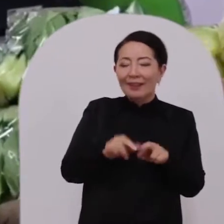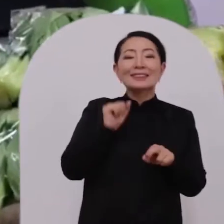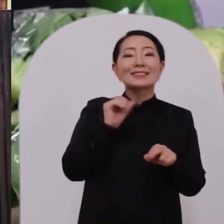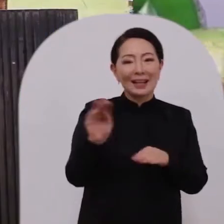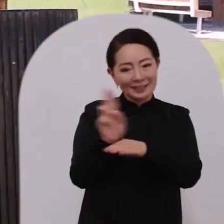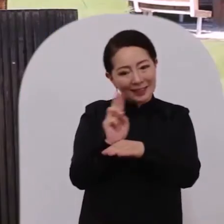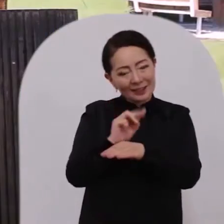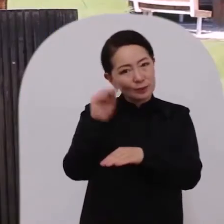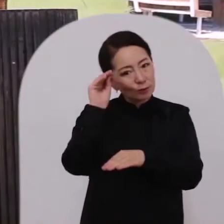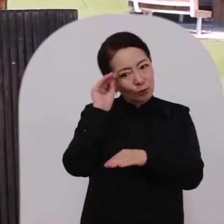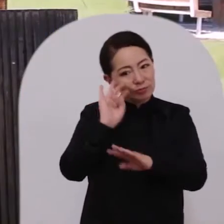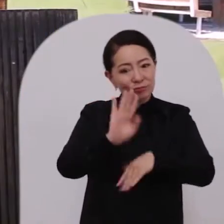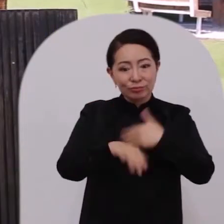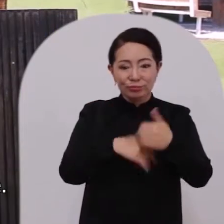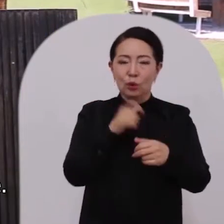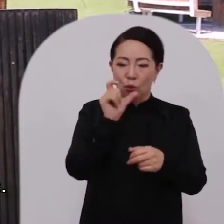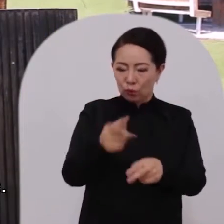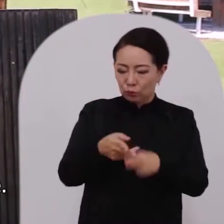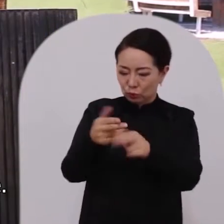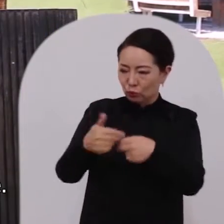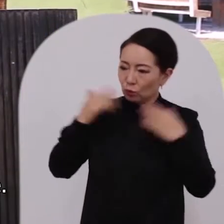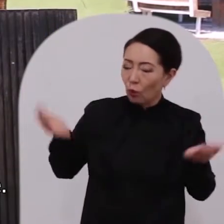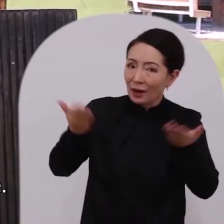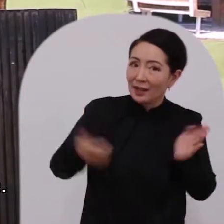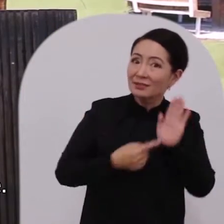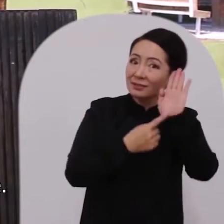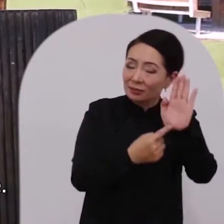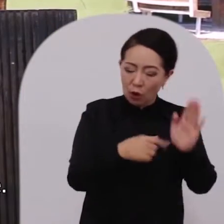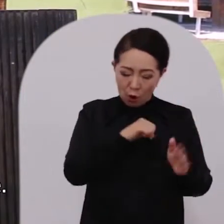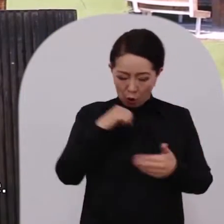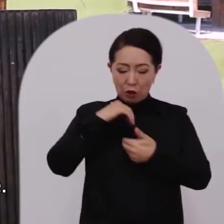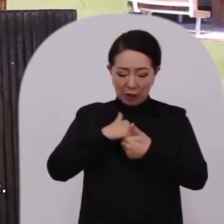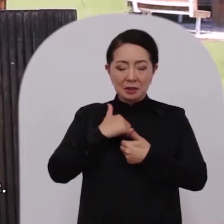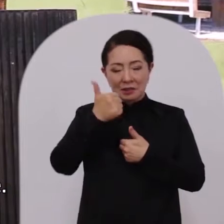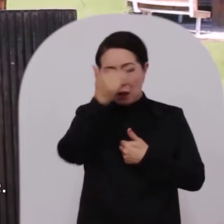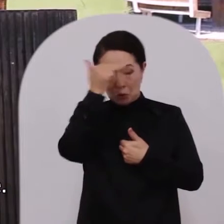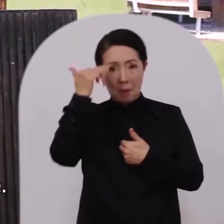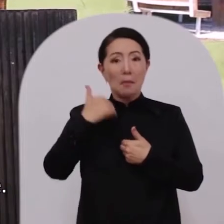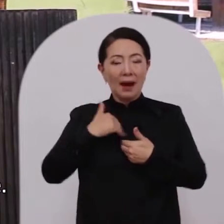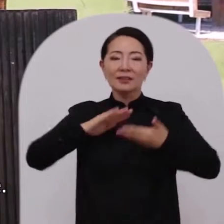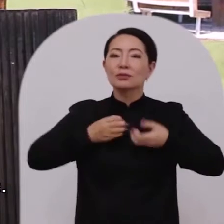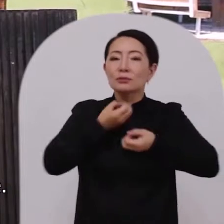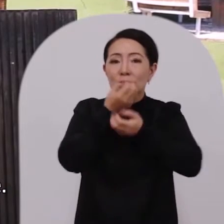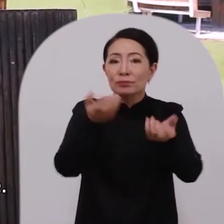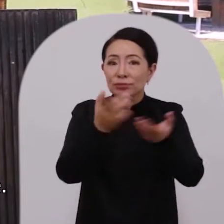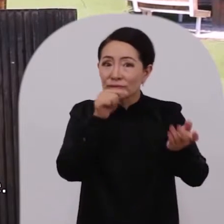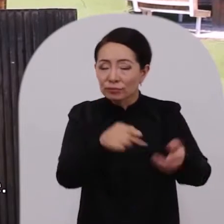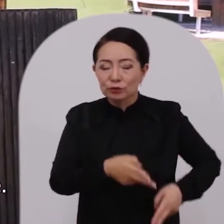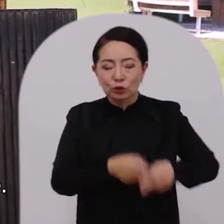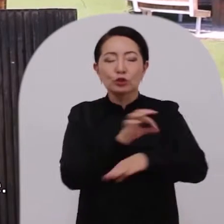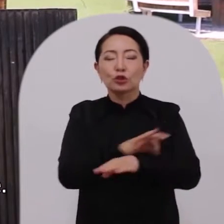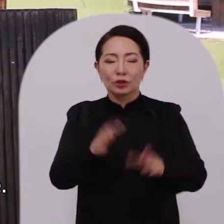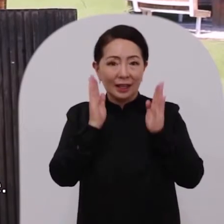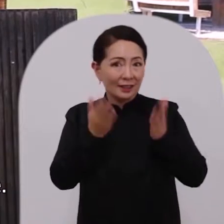ангилах ийм дадал хэвшлийг одоо нэг нэгэндээ урайлах, өөртөө байгаа сайн туршлагыг бусдад түгээхэд бол